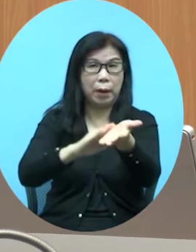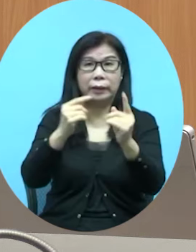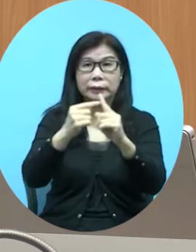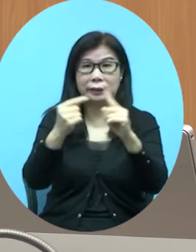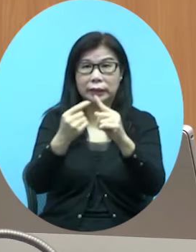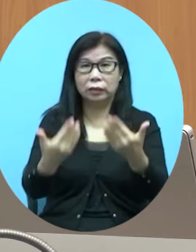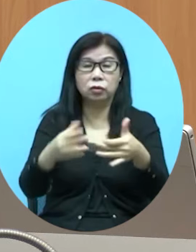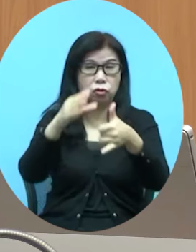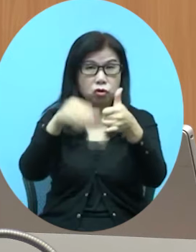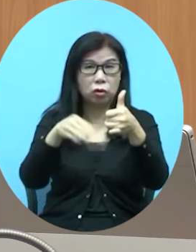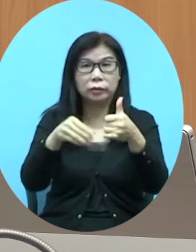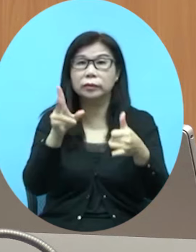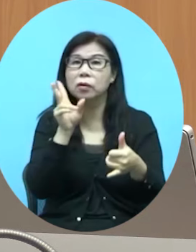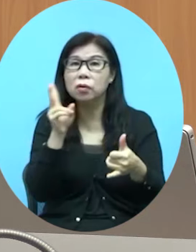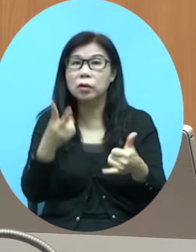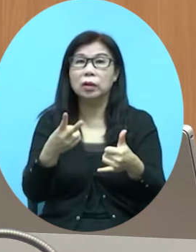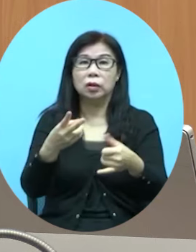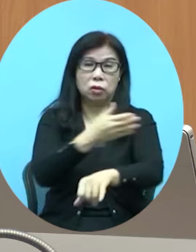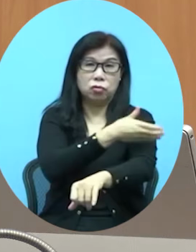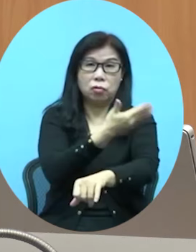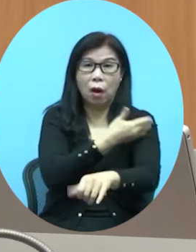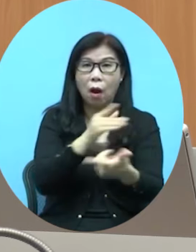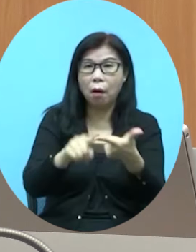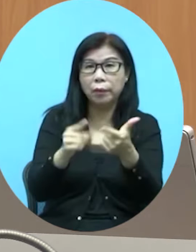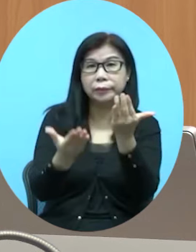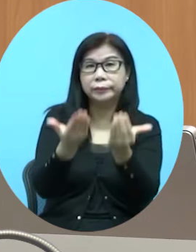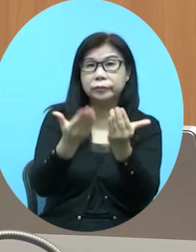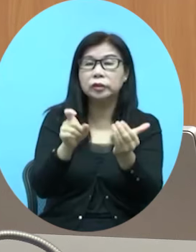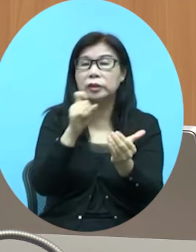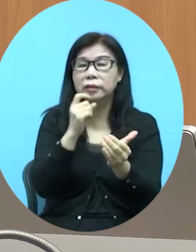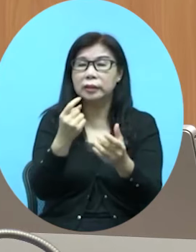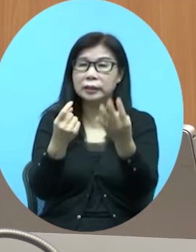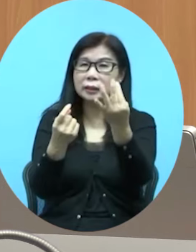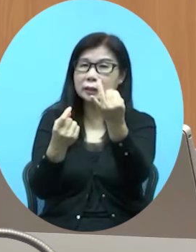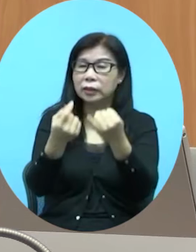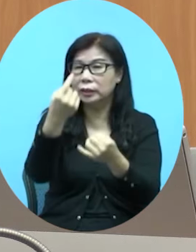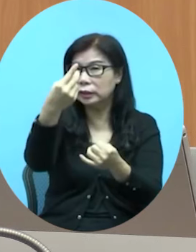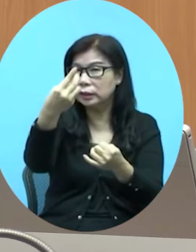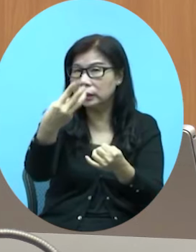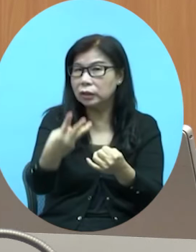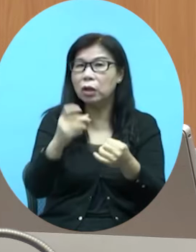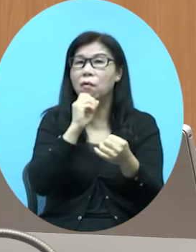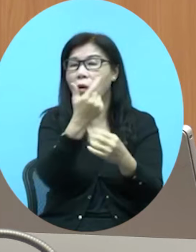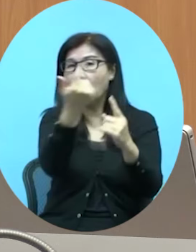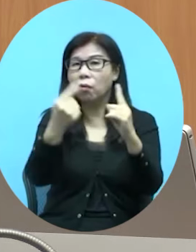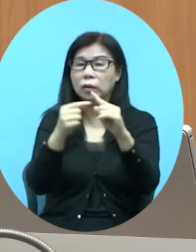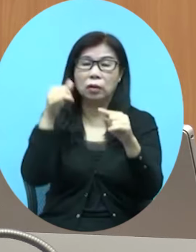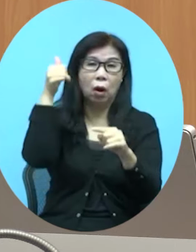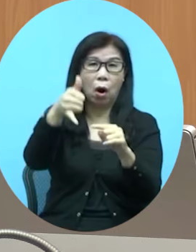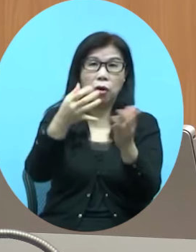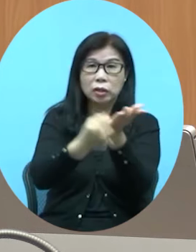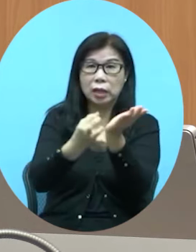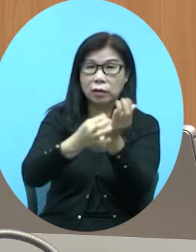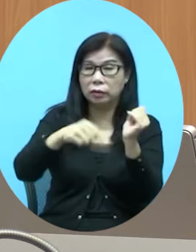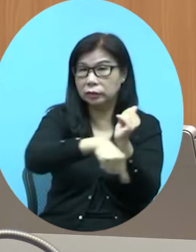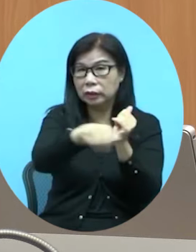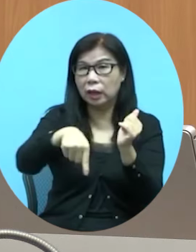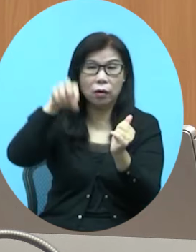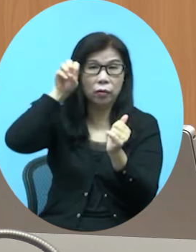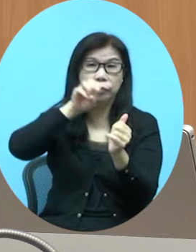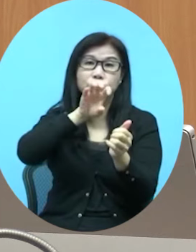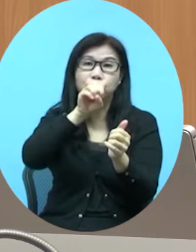如它是一些职员或者是有多个人去过那些地方我们都会建议